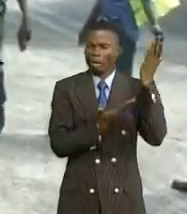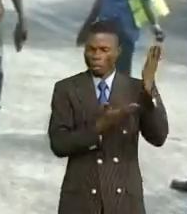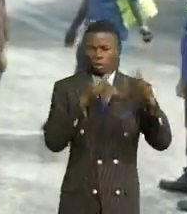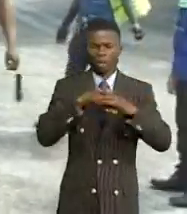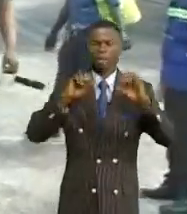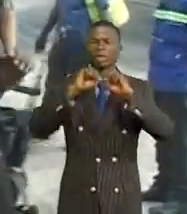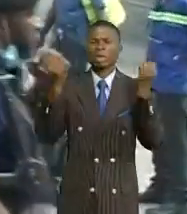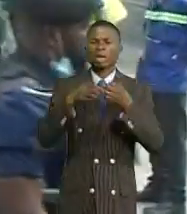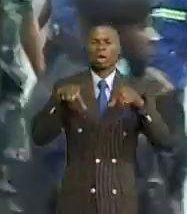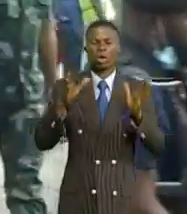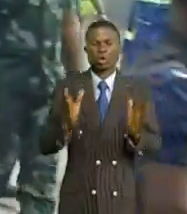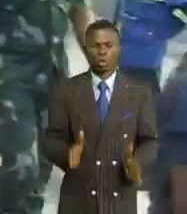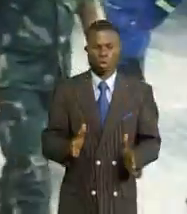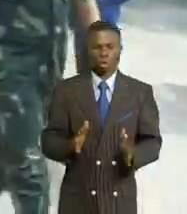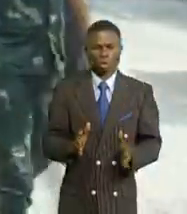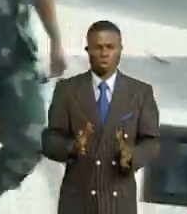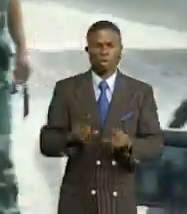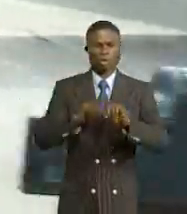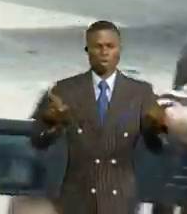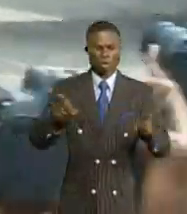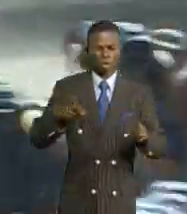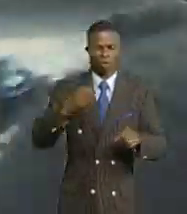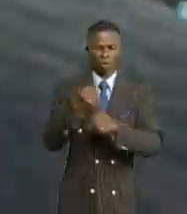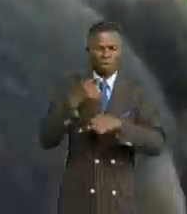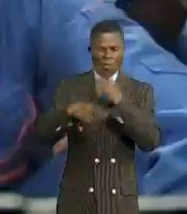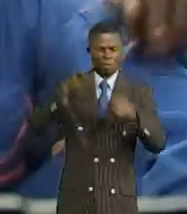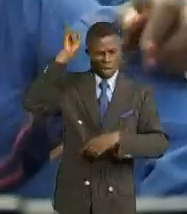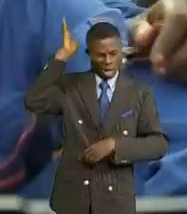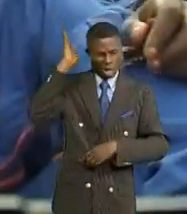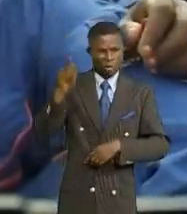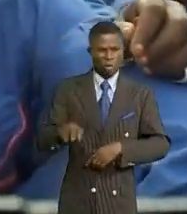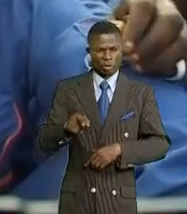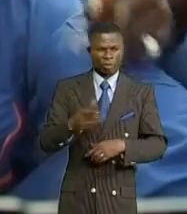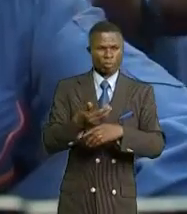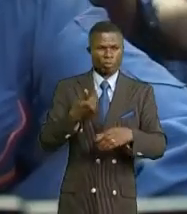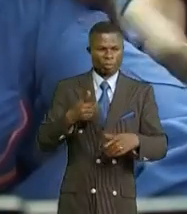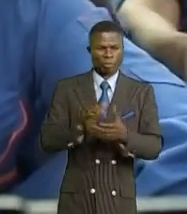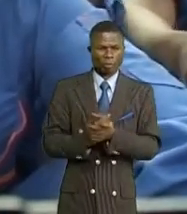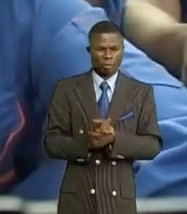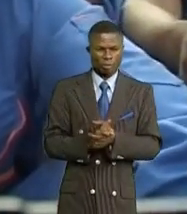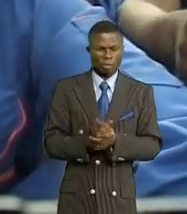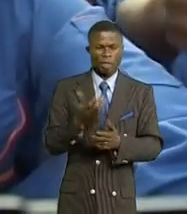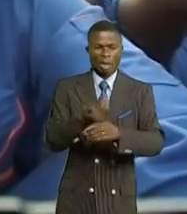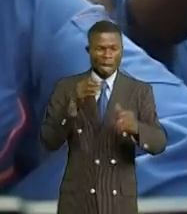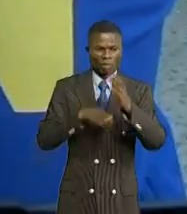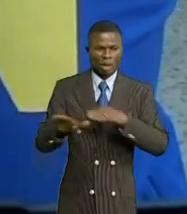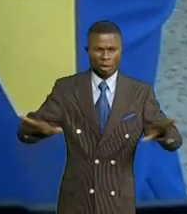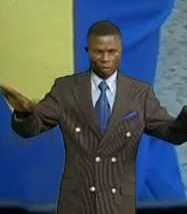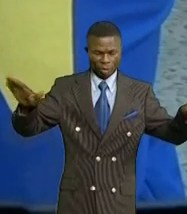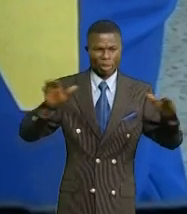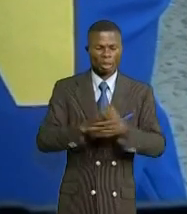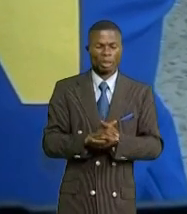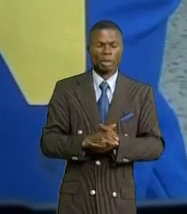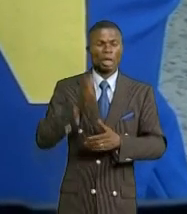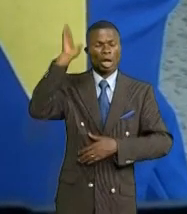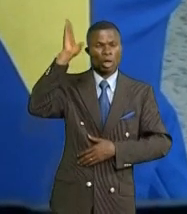la société congolaise, contrairement à ce qu'ils sont. À 6 jours. Avant l'heure de part de leur embarcation, donc, ces